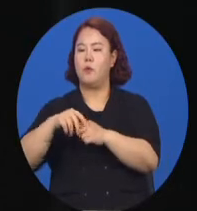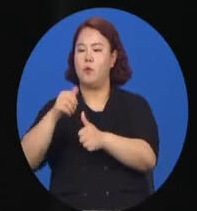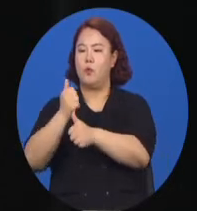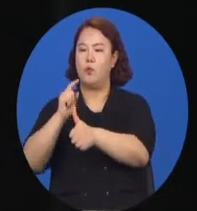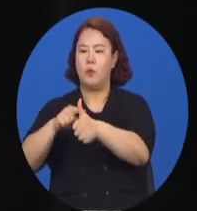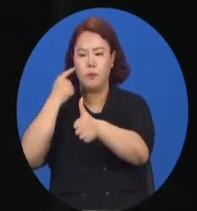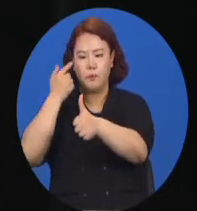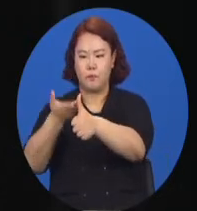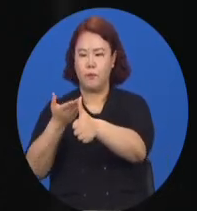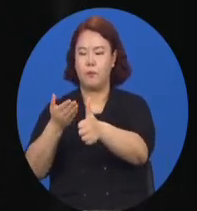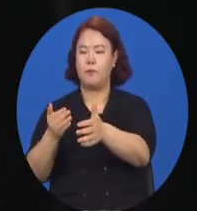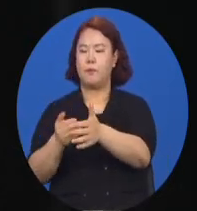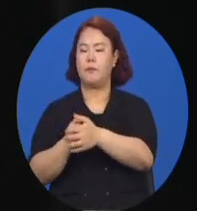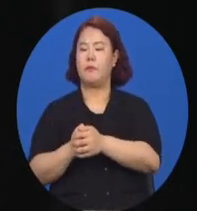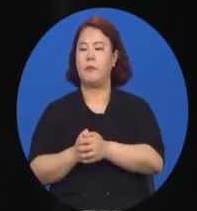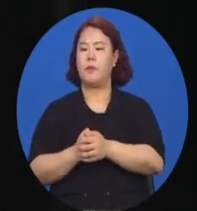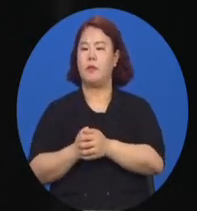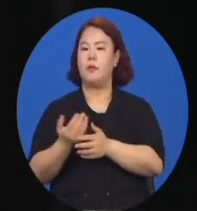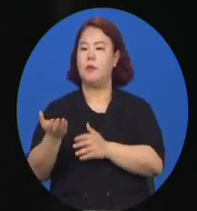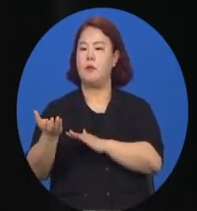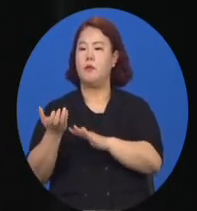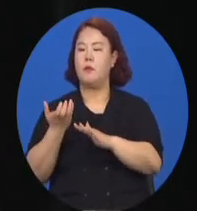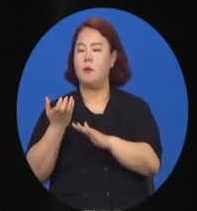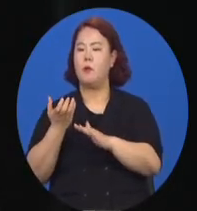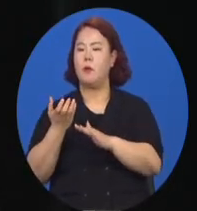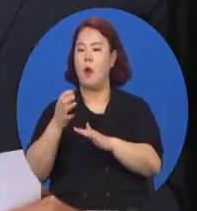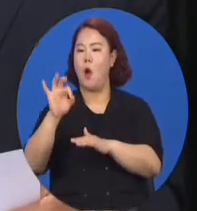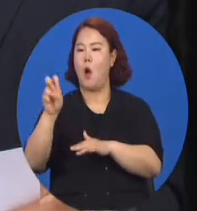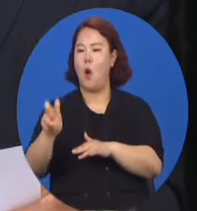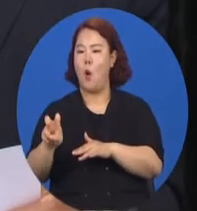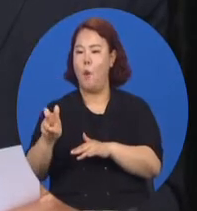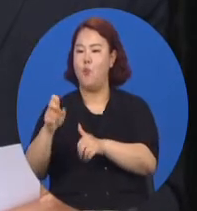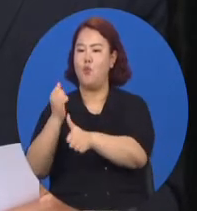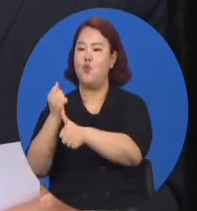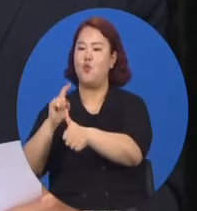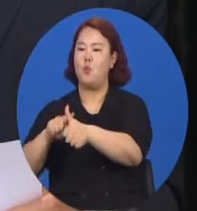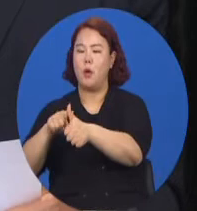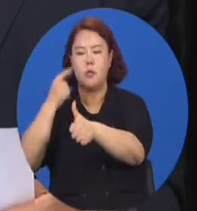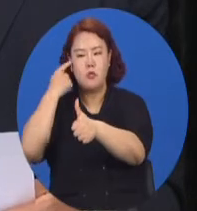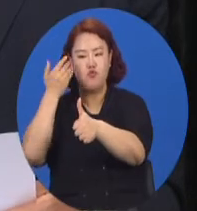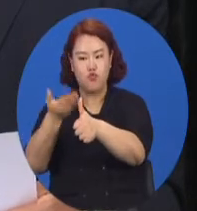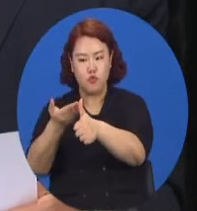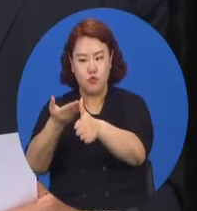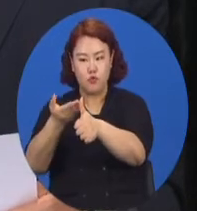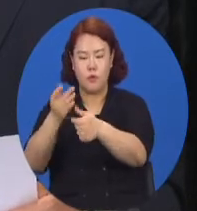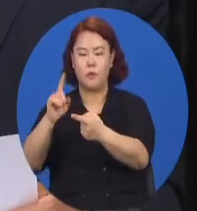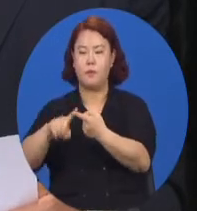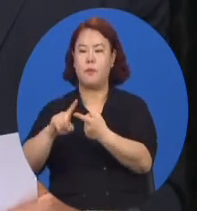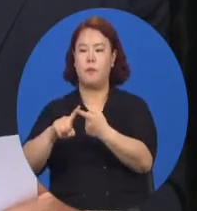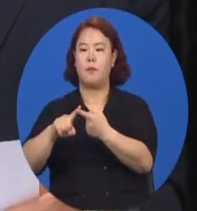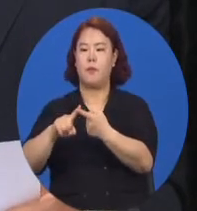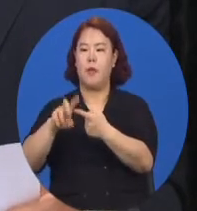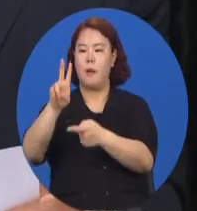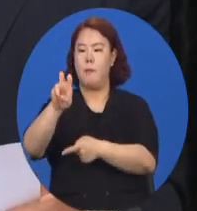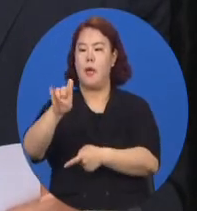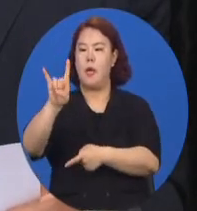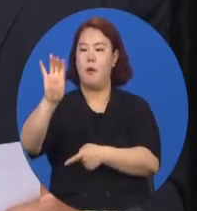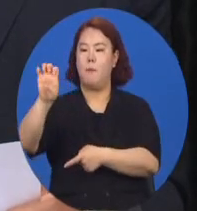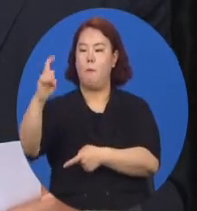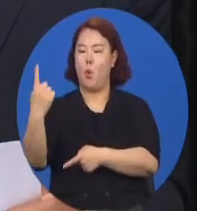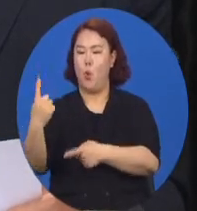하겠습니다. 조금 전 엄재창 후보가 질문을 한 사항이지만 이 메포 지역에